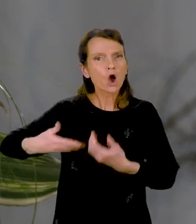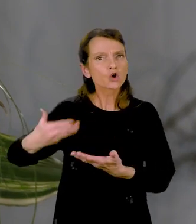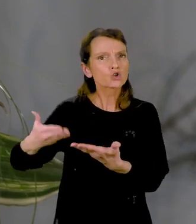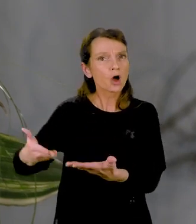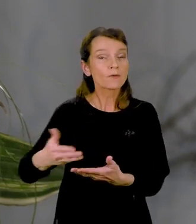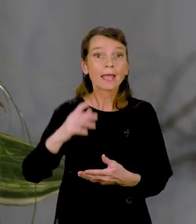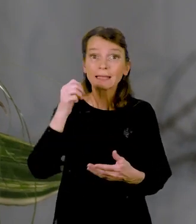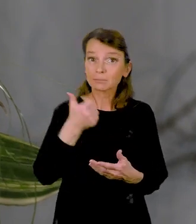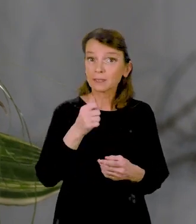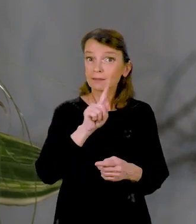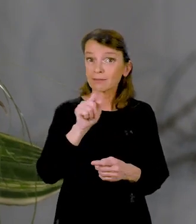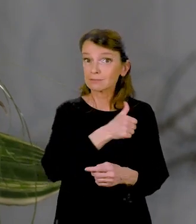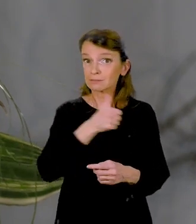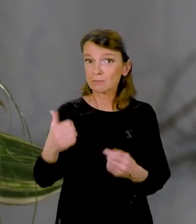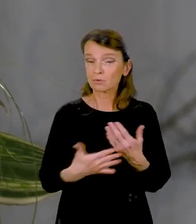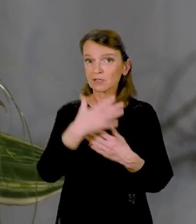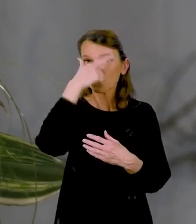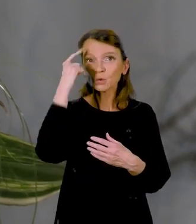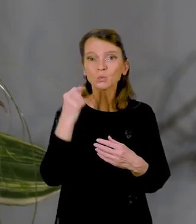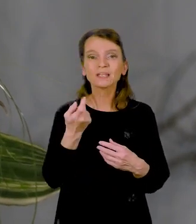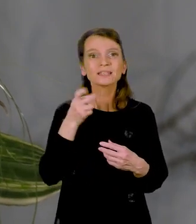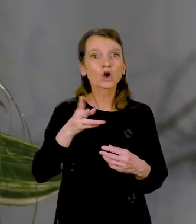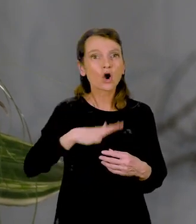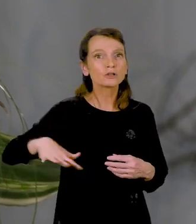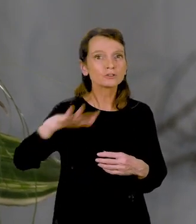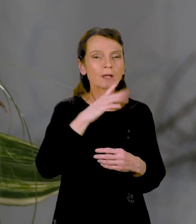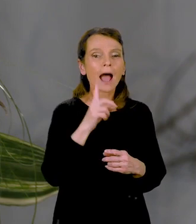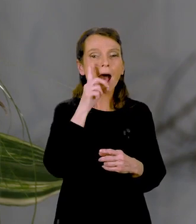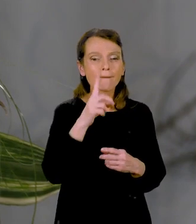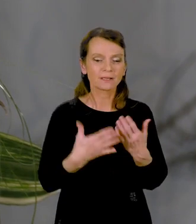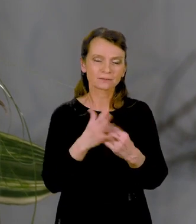Kočevskega, pač pa za vse ljudi danes in jutri.